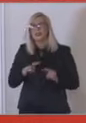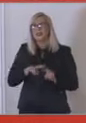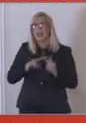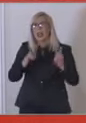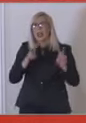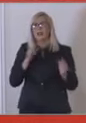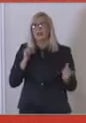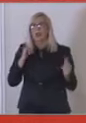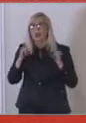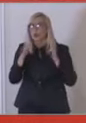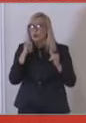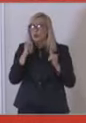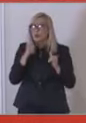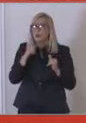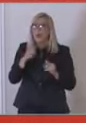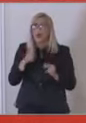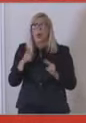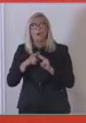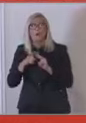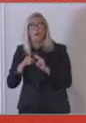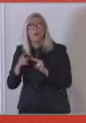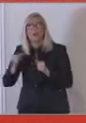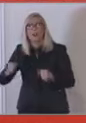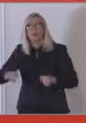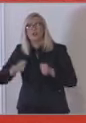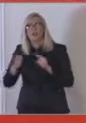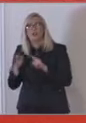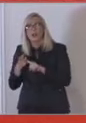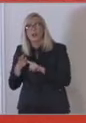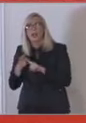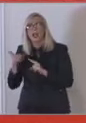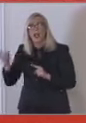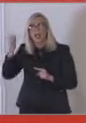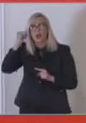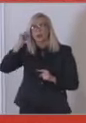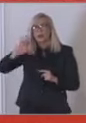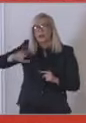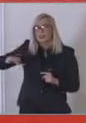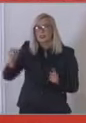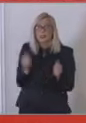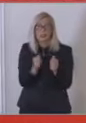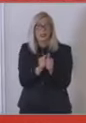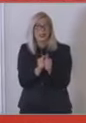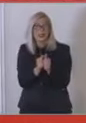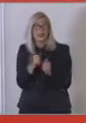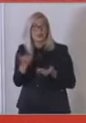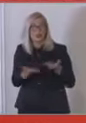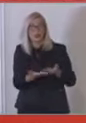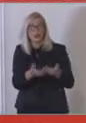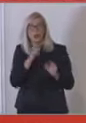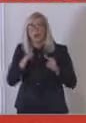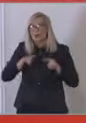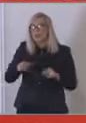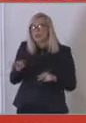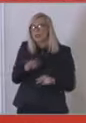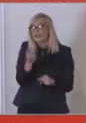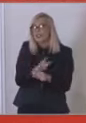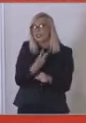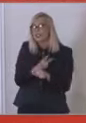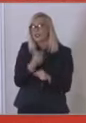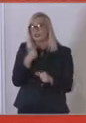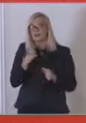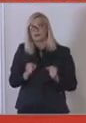për zhvillimin e turizmit në pjesën e malit Shar dhe pjesën e nga ana e Kosovës, përshka këtë ofertës të